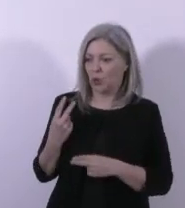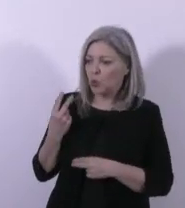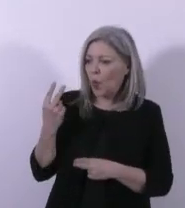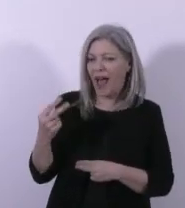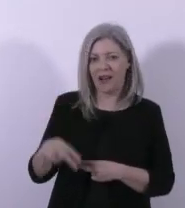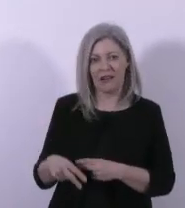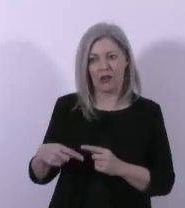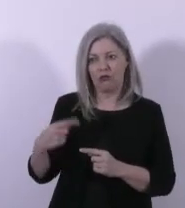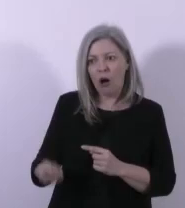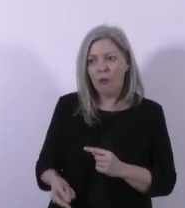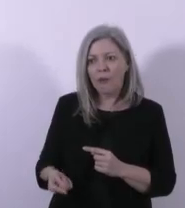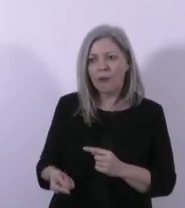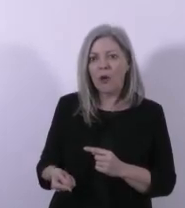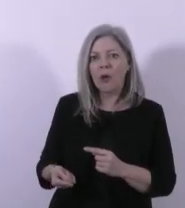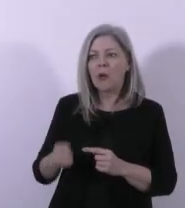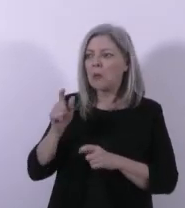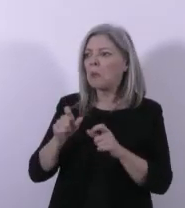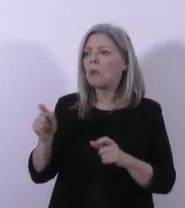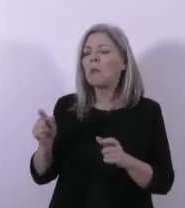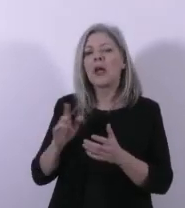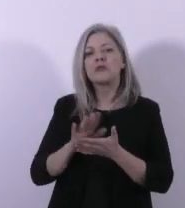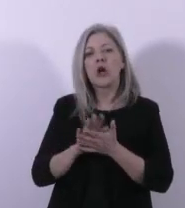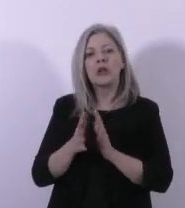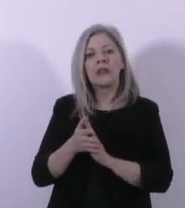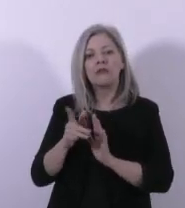hanno ancora un contratto a tempo indeterminato.